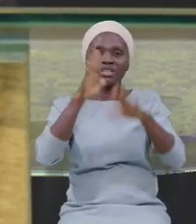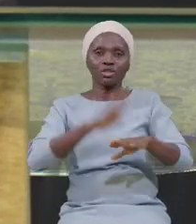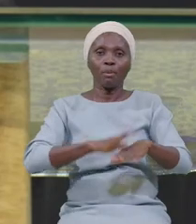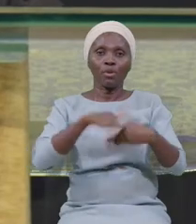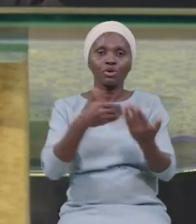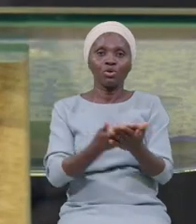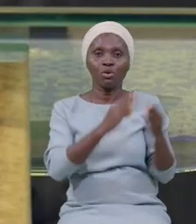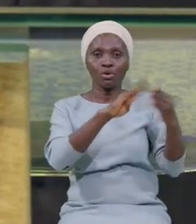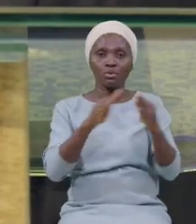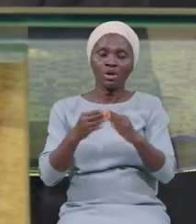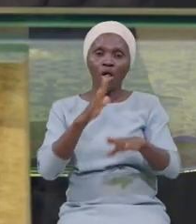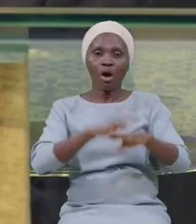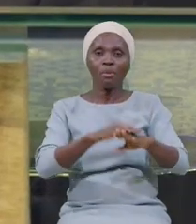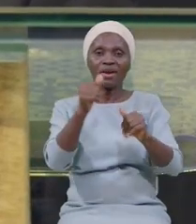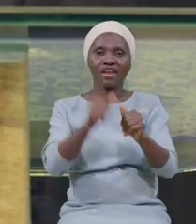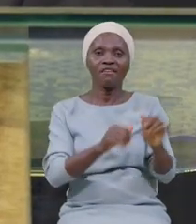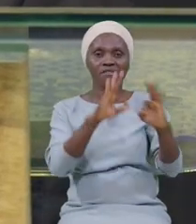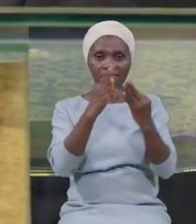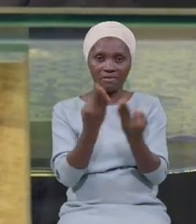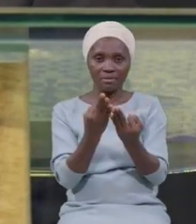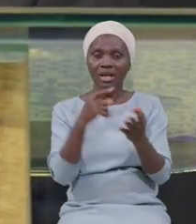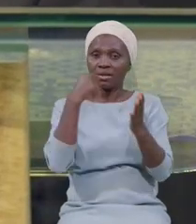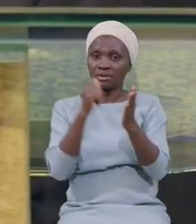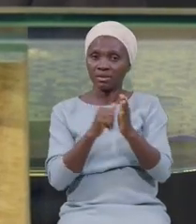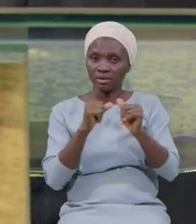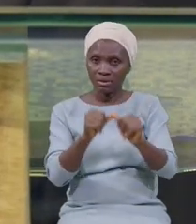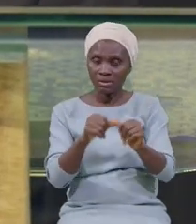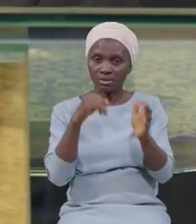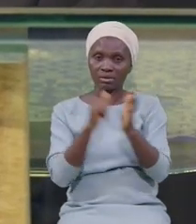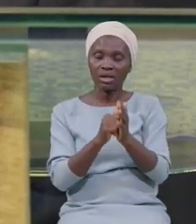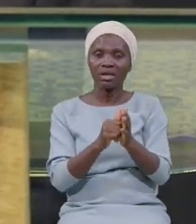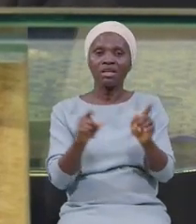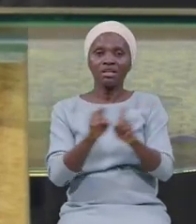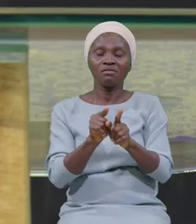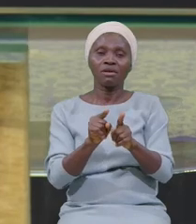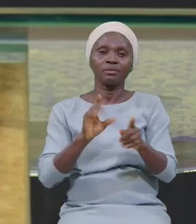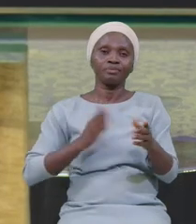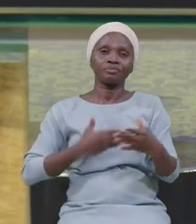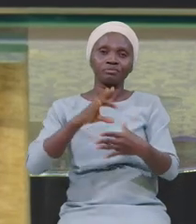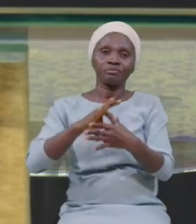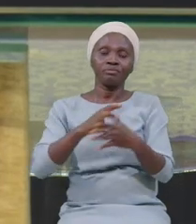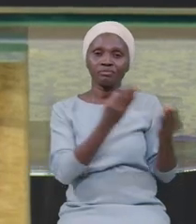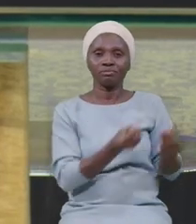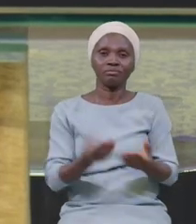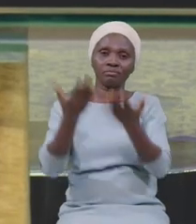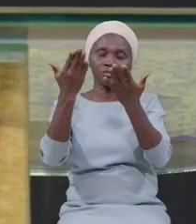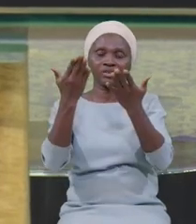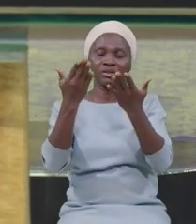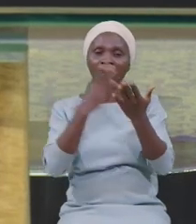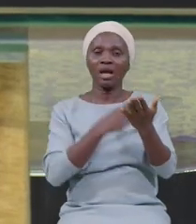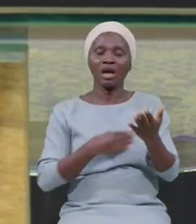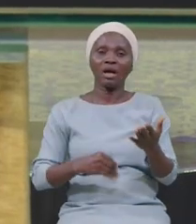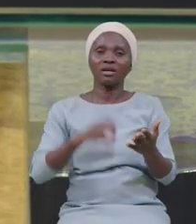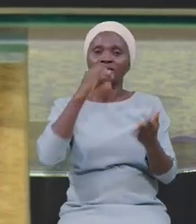la communauté, pour toute la famille. Et dit des offrandes et des libations pour l'Éternel, votre